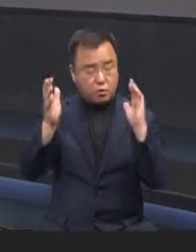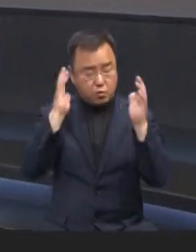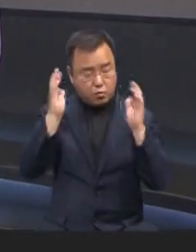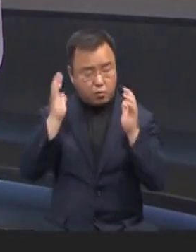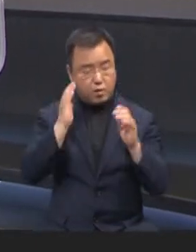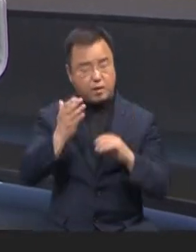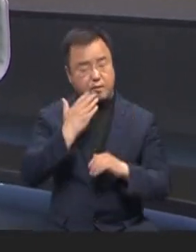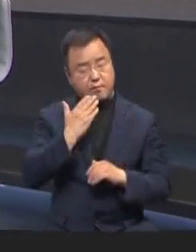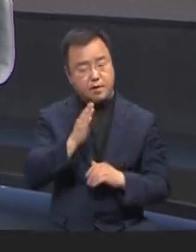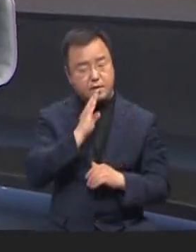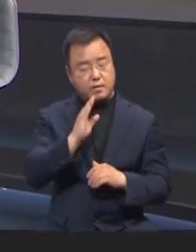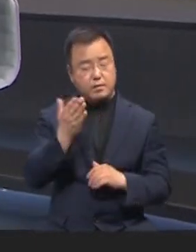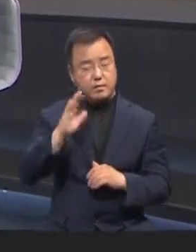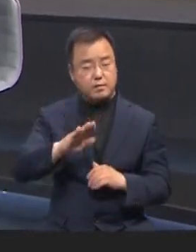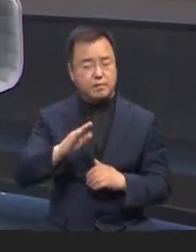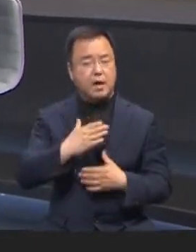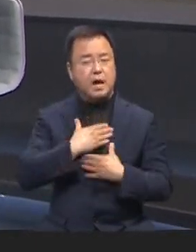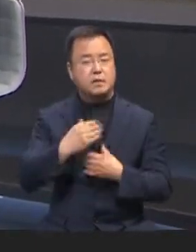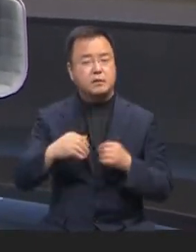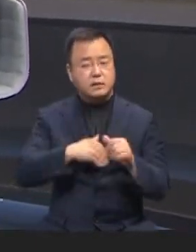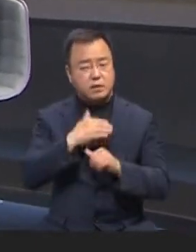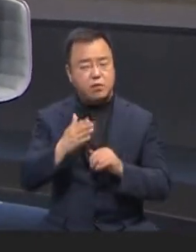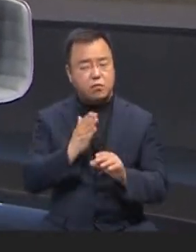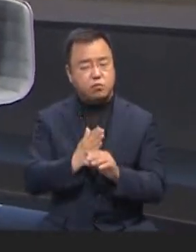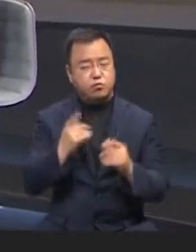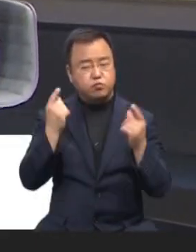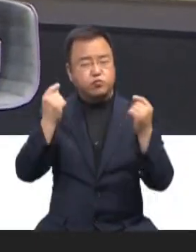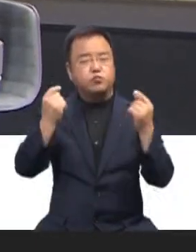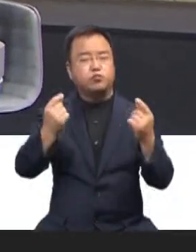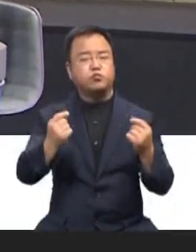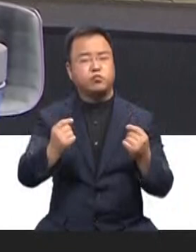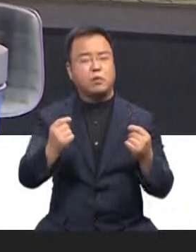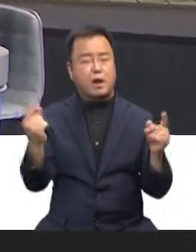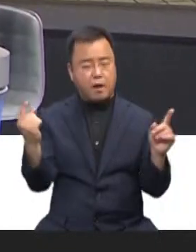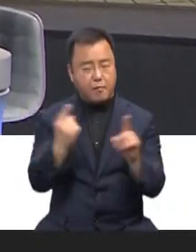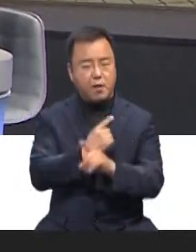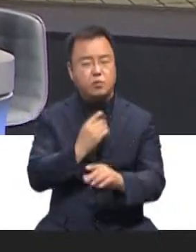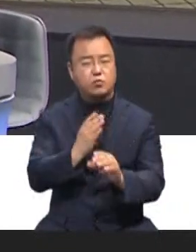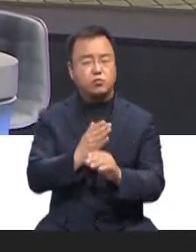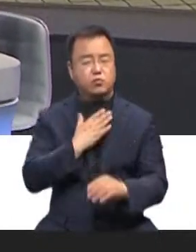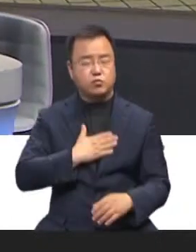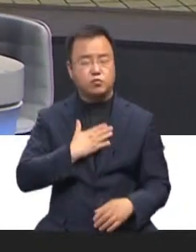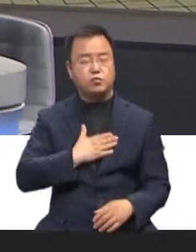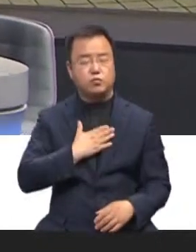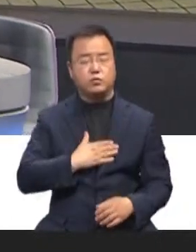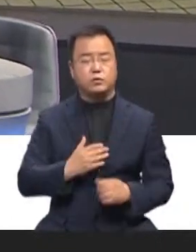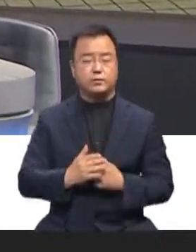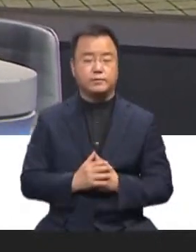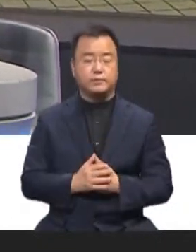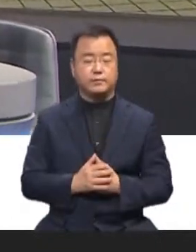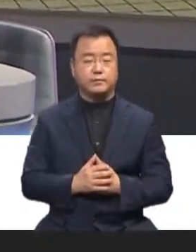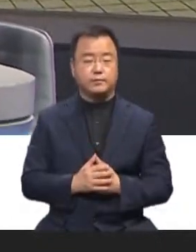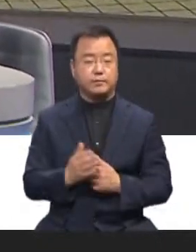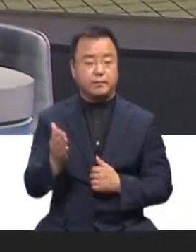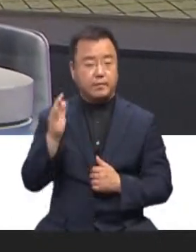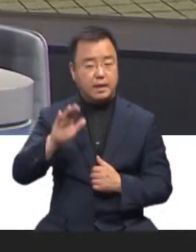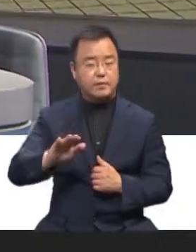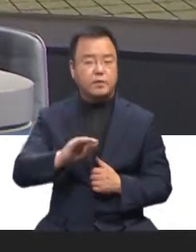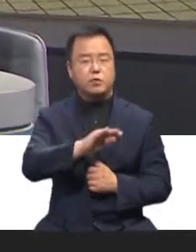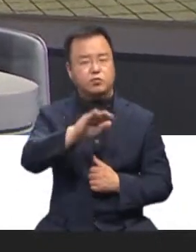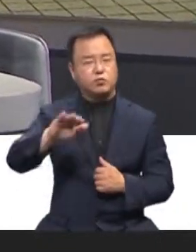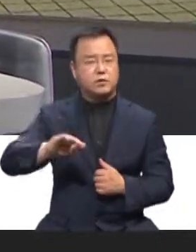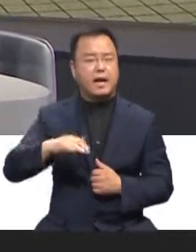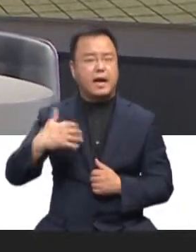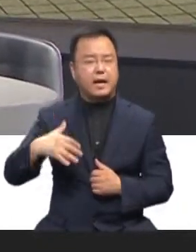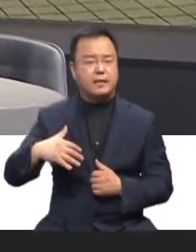있어 보입니다만 그래도 안정세가 좀 이어지고 있구나 은 정세로 돌아가고 있구나 라는 느낌을 좀 됩니다 아 하지만 우리가 아직도